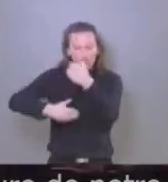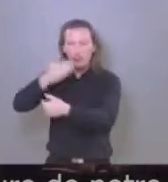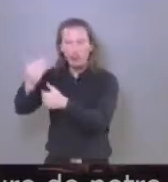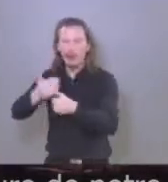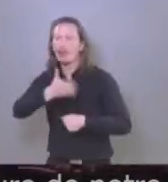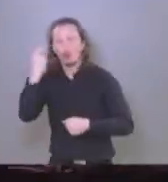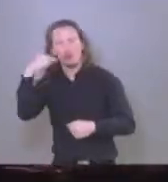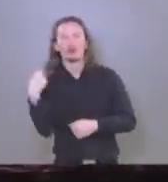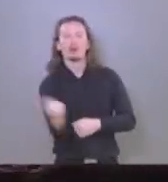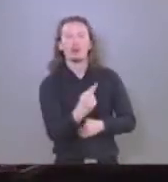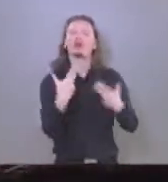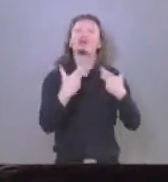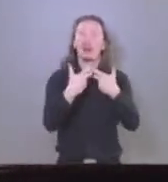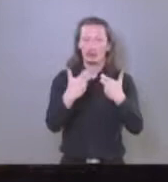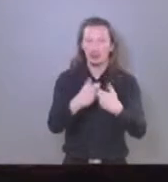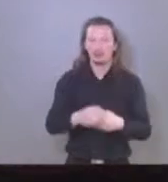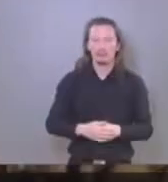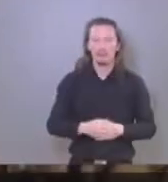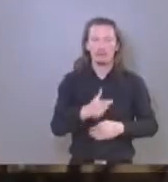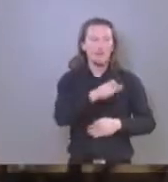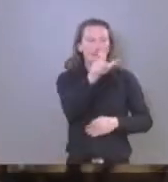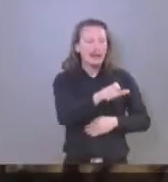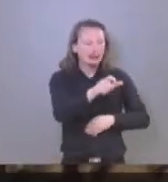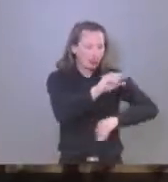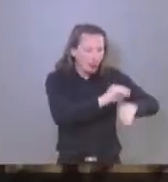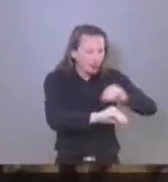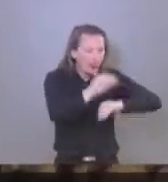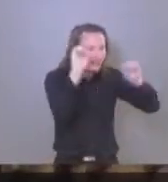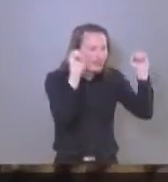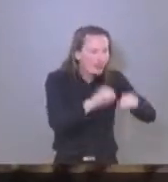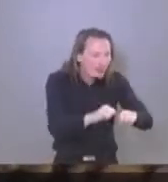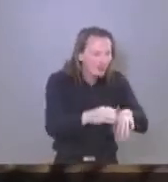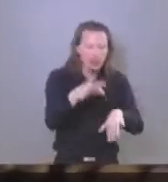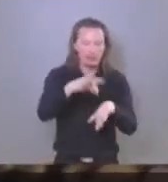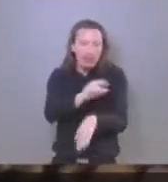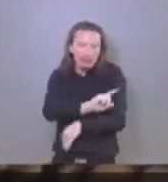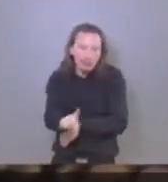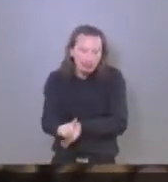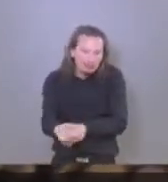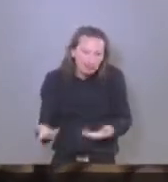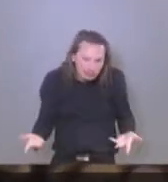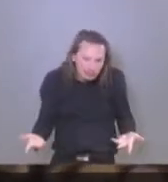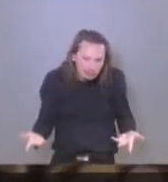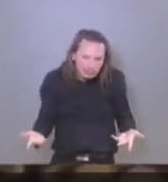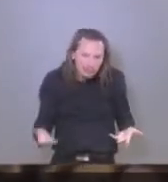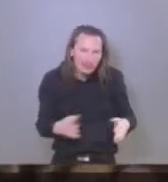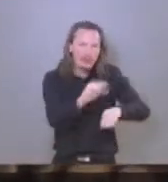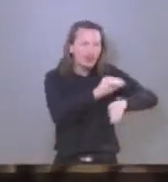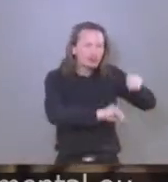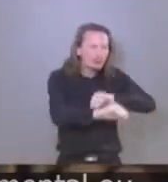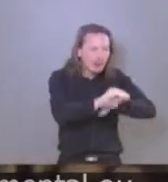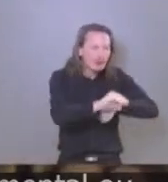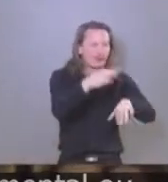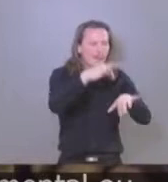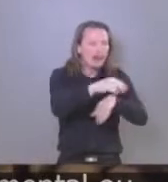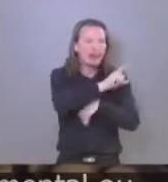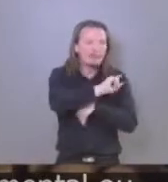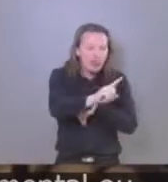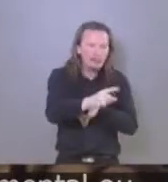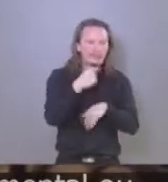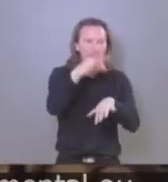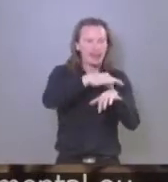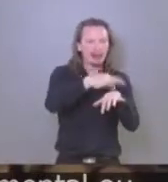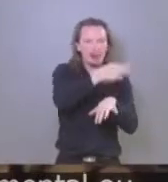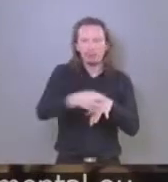Par exemple, si vous permettez aux gens de se soigner, ben, hey, ils ne tombent pas malades ou ils se soignent. Et quand ils soignent et qu'ils ne sont plus malades, ben, ils ne refilent pas la maladie aux